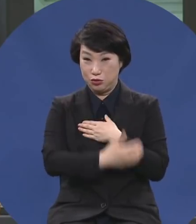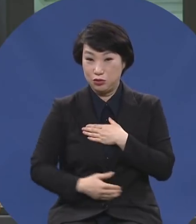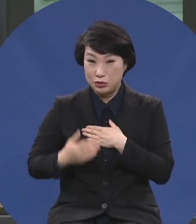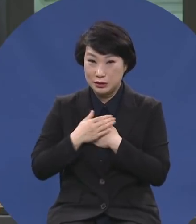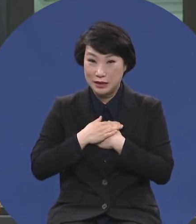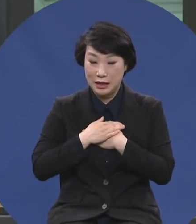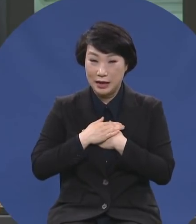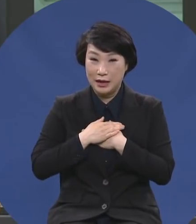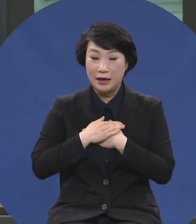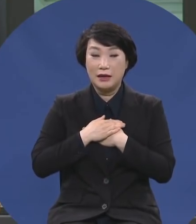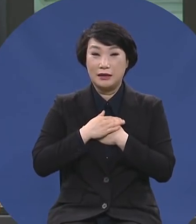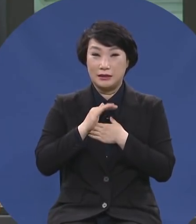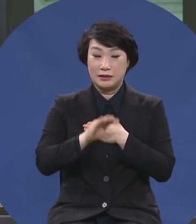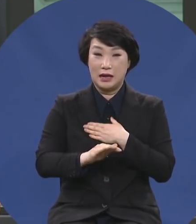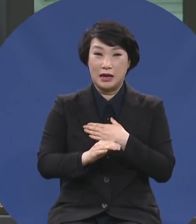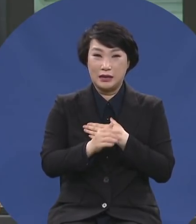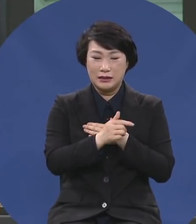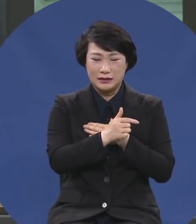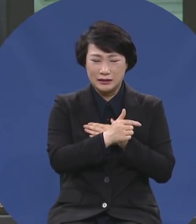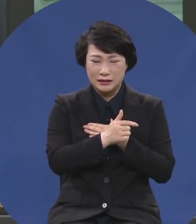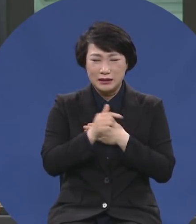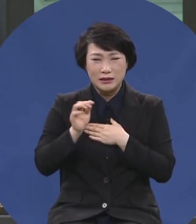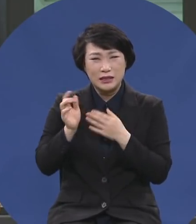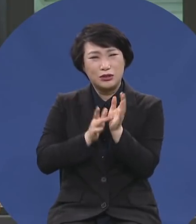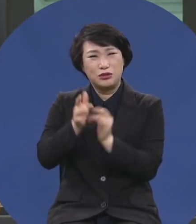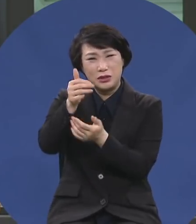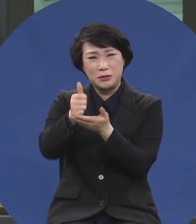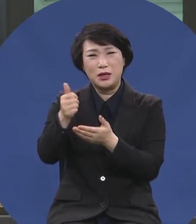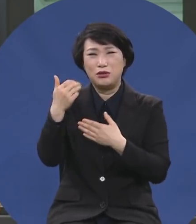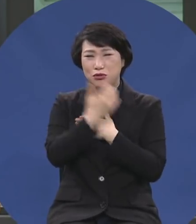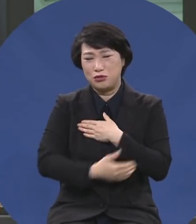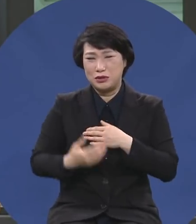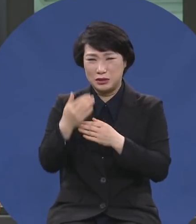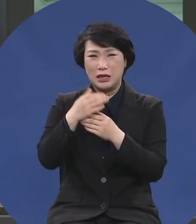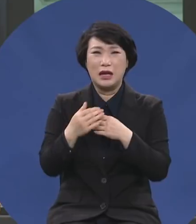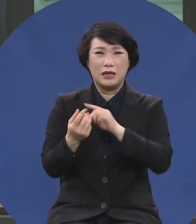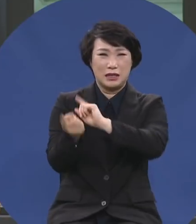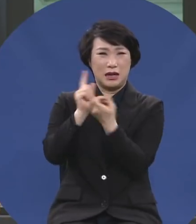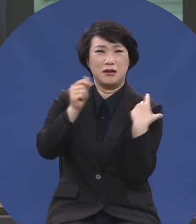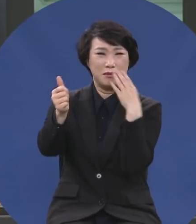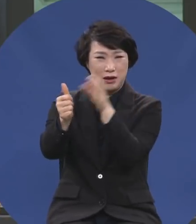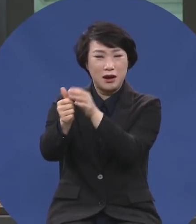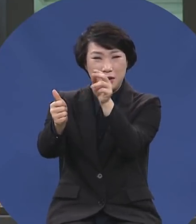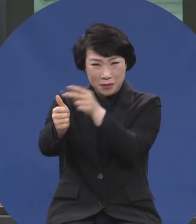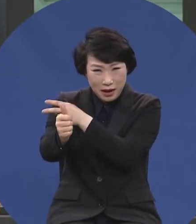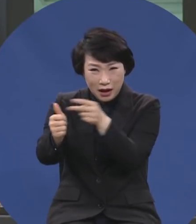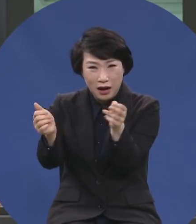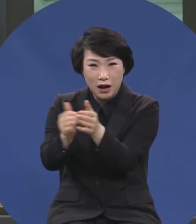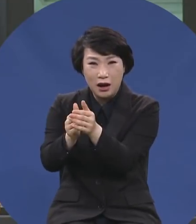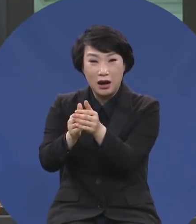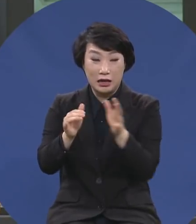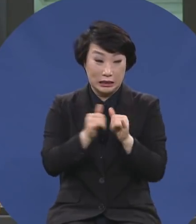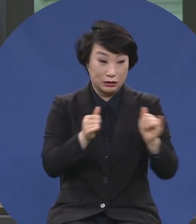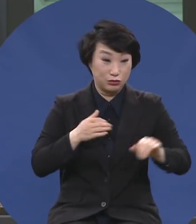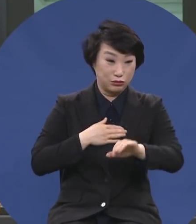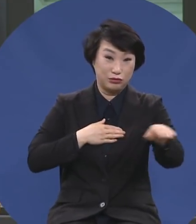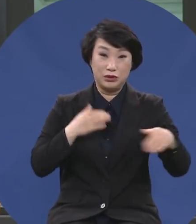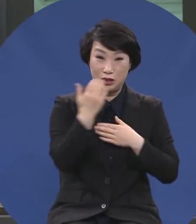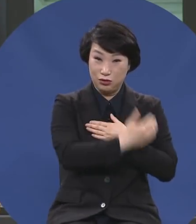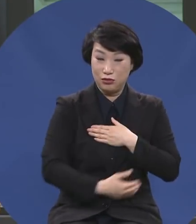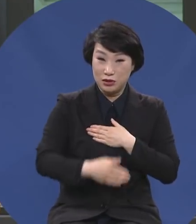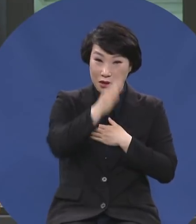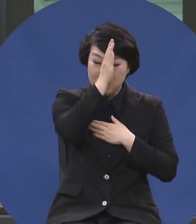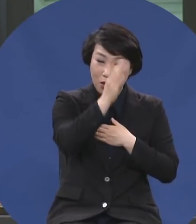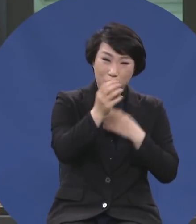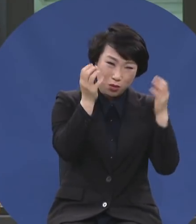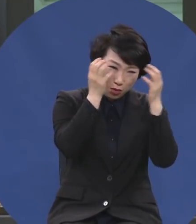자기 육신에 큰 모진 매를 맞아주심으로 말미암아 인류의 육체의 질병의